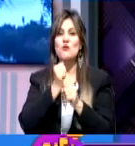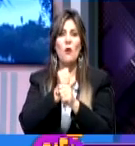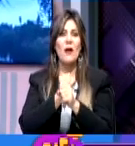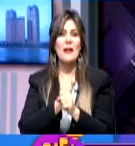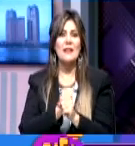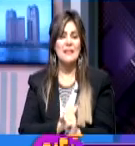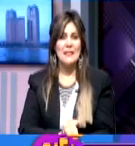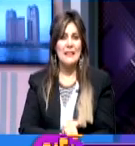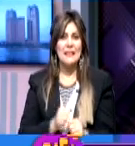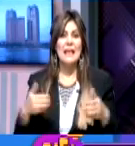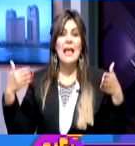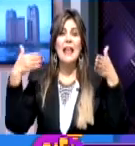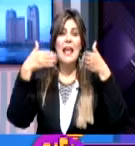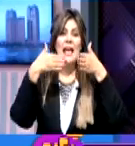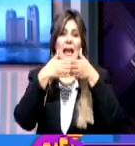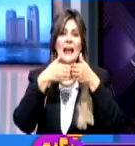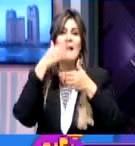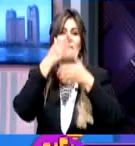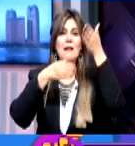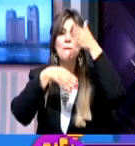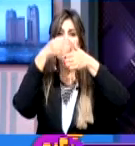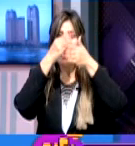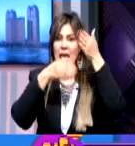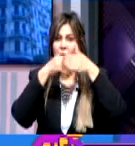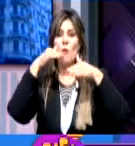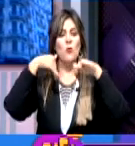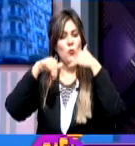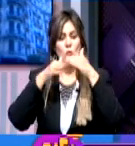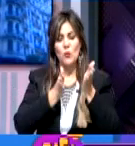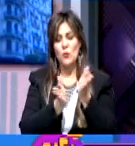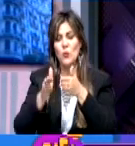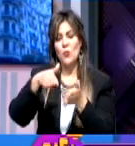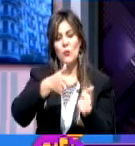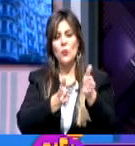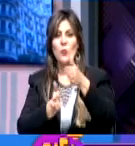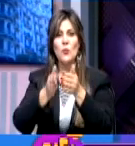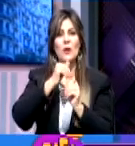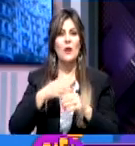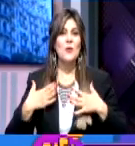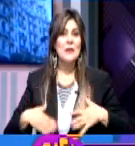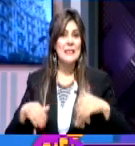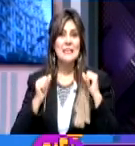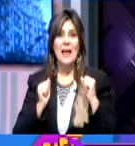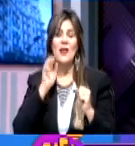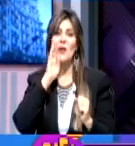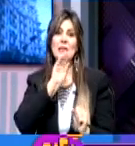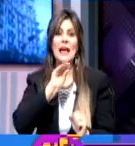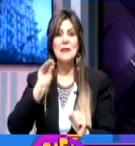إلى أكواد البناء وأكواد الطرق إلى المزايا الصحية أو